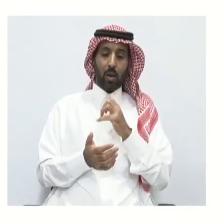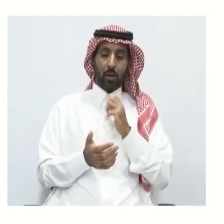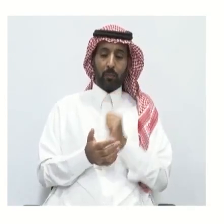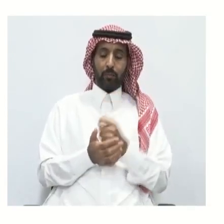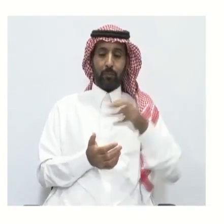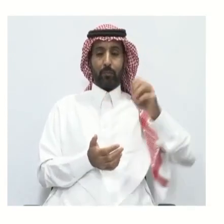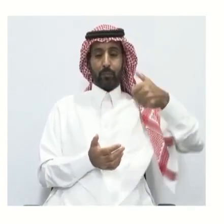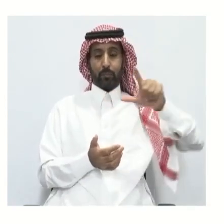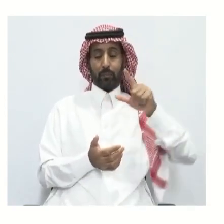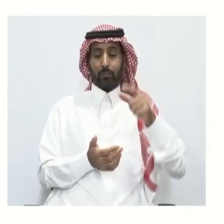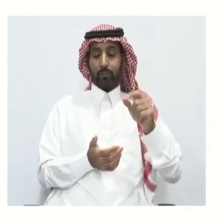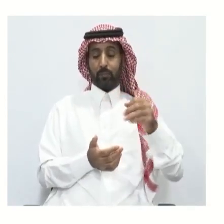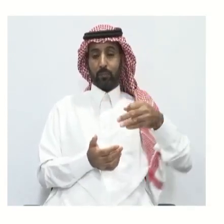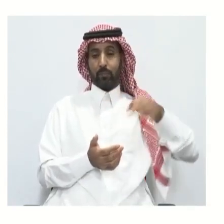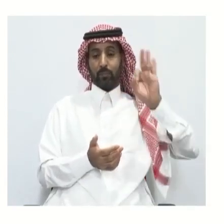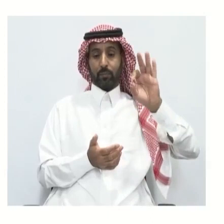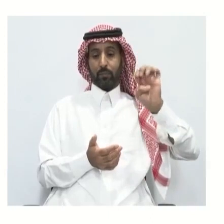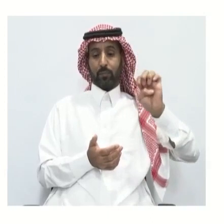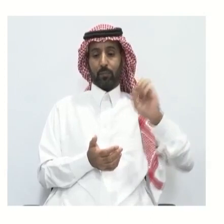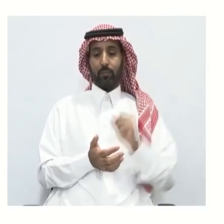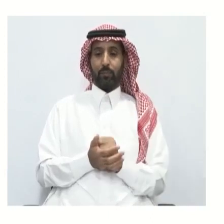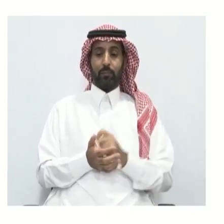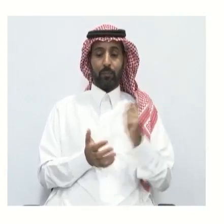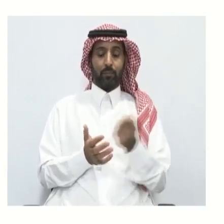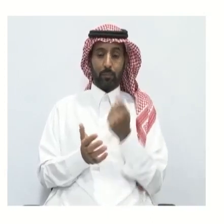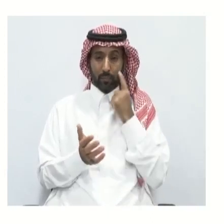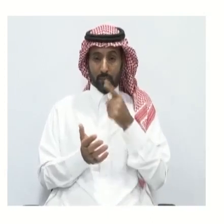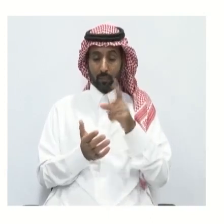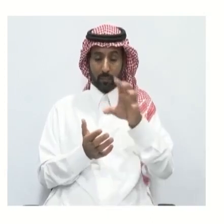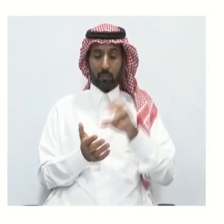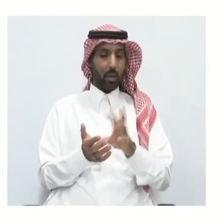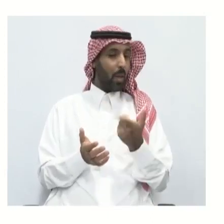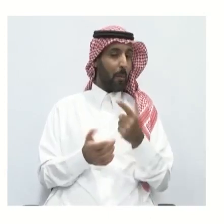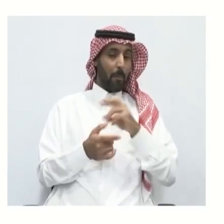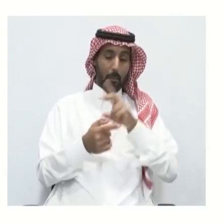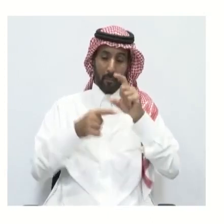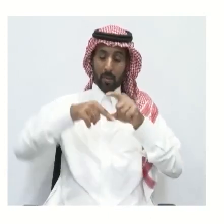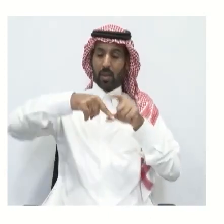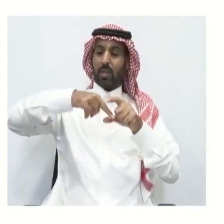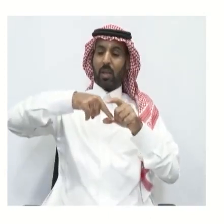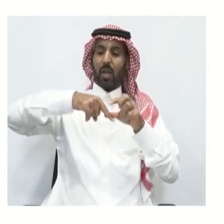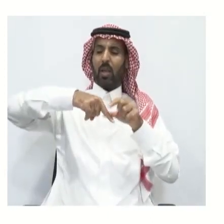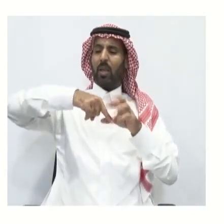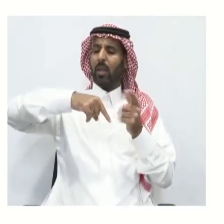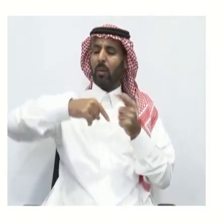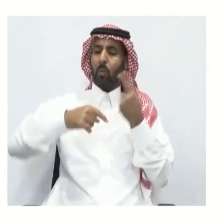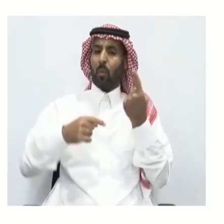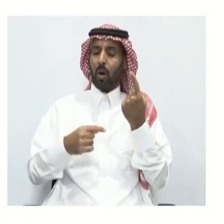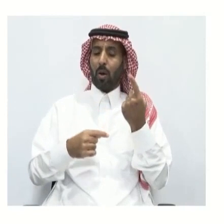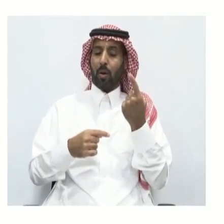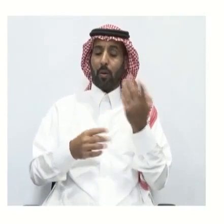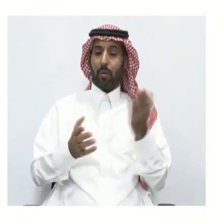كبرتيد الحديد طبعا من المعادله سنشتق النسبه الموليه لاحظ معي هنا واحد